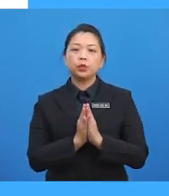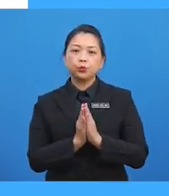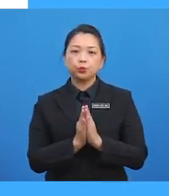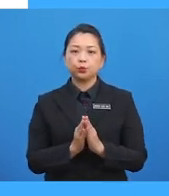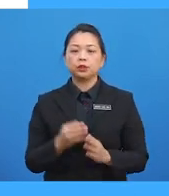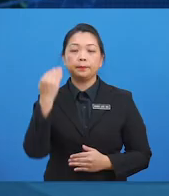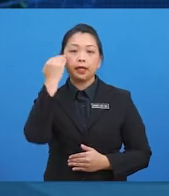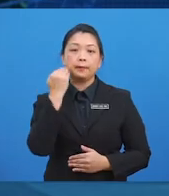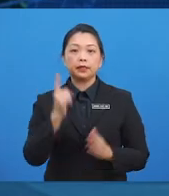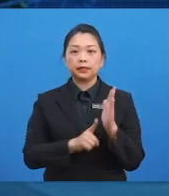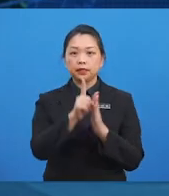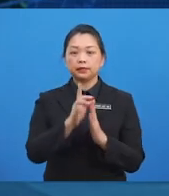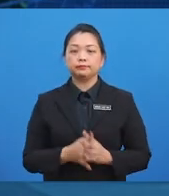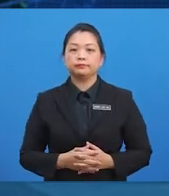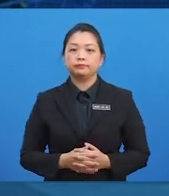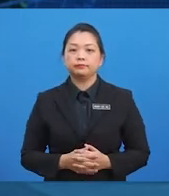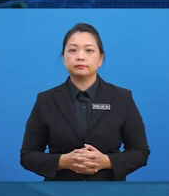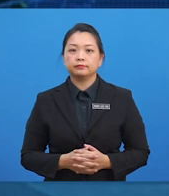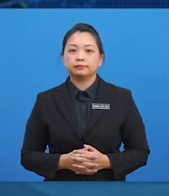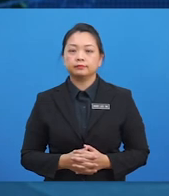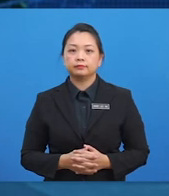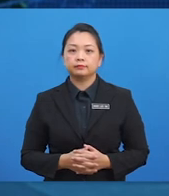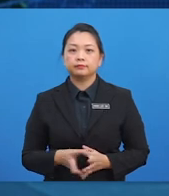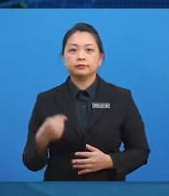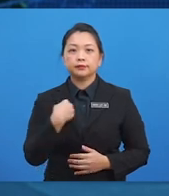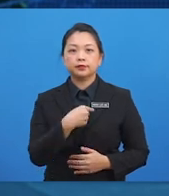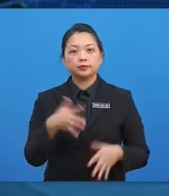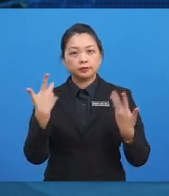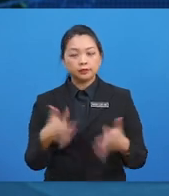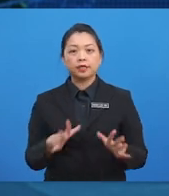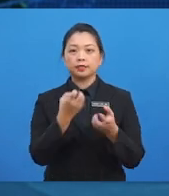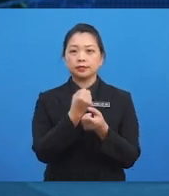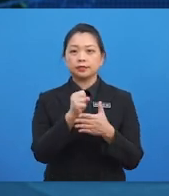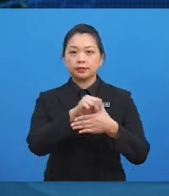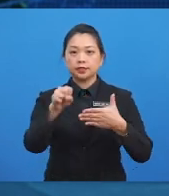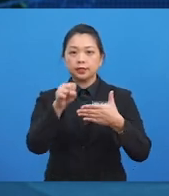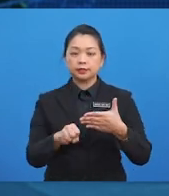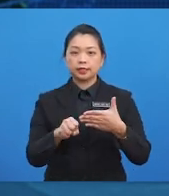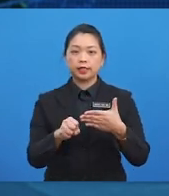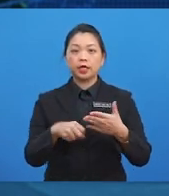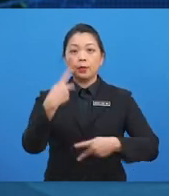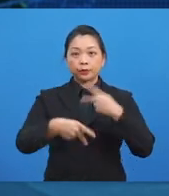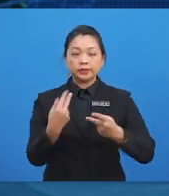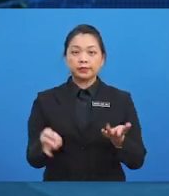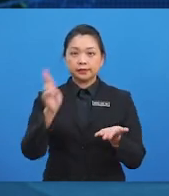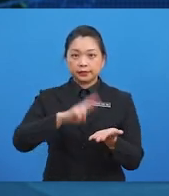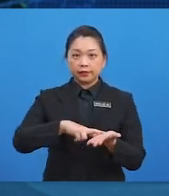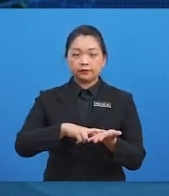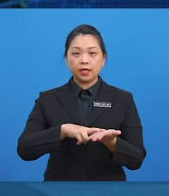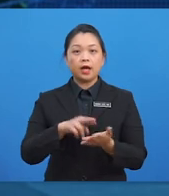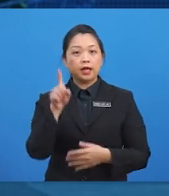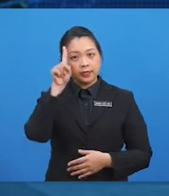Intelek. Baiklah, murid-murid, kita telah selesai proses mendaftar harta intelek secara